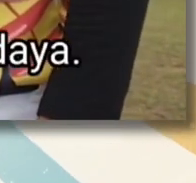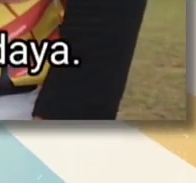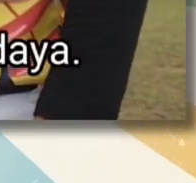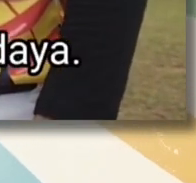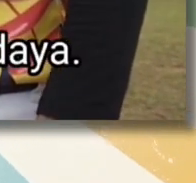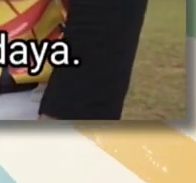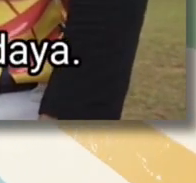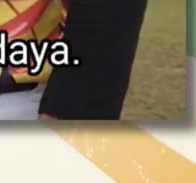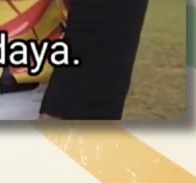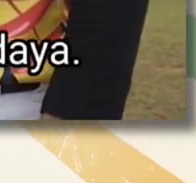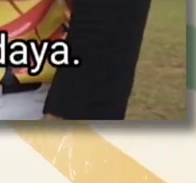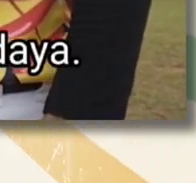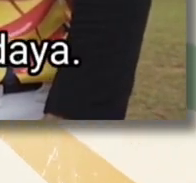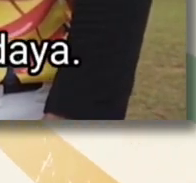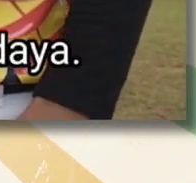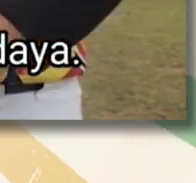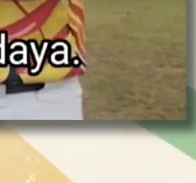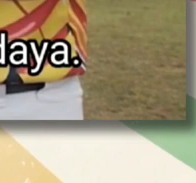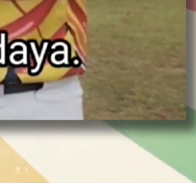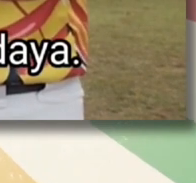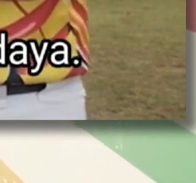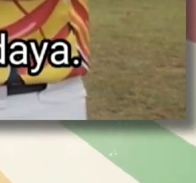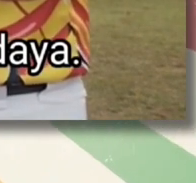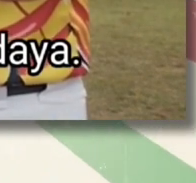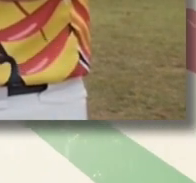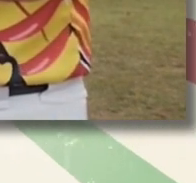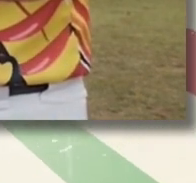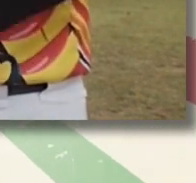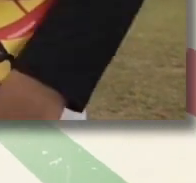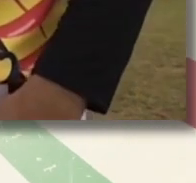itu semuanya adalah disebabkan oleh daya